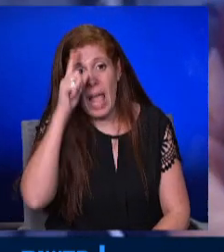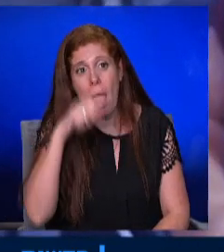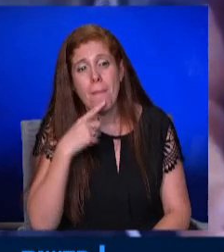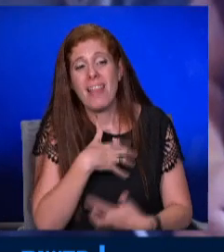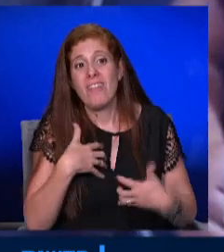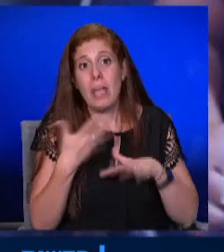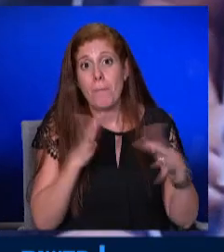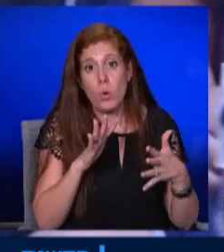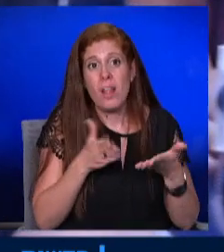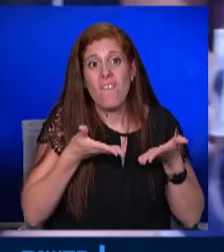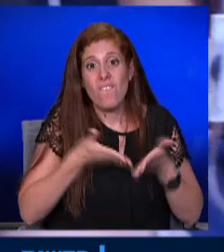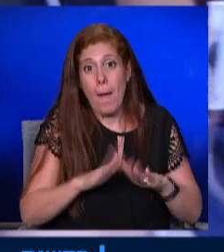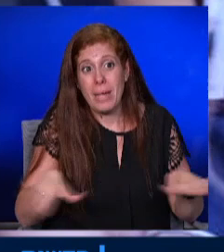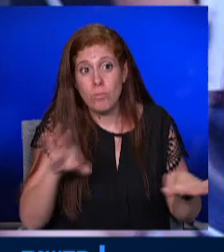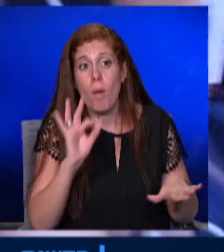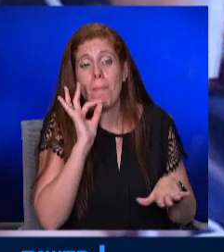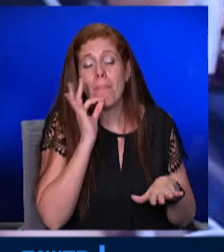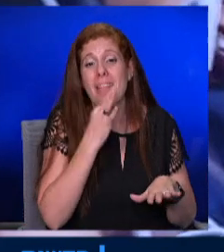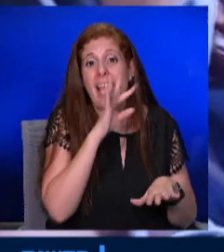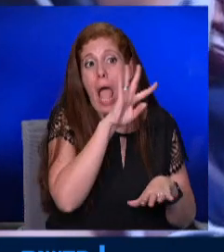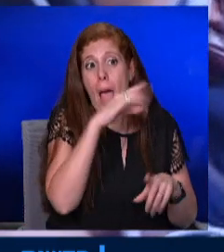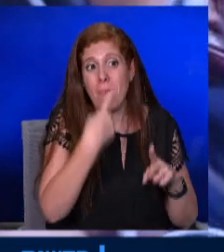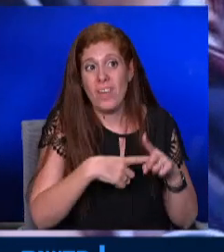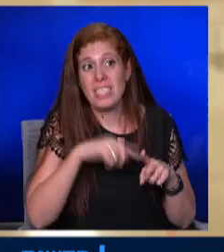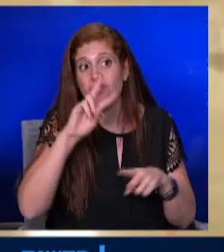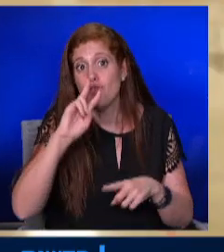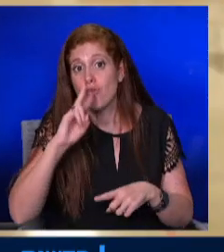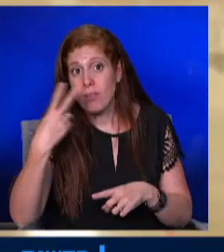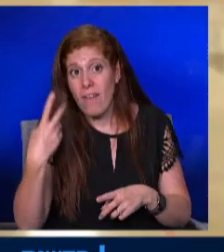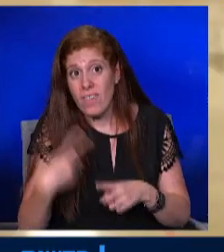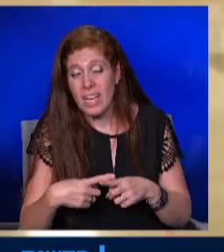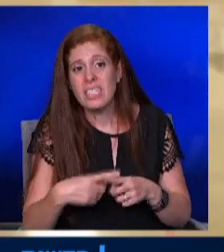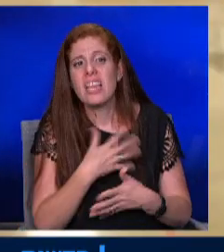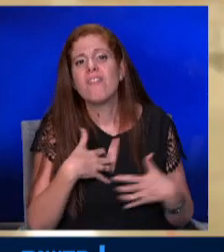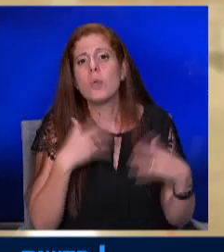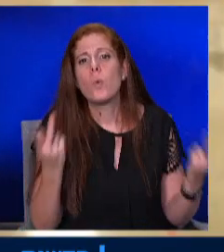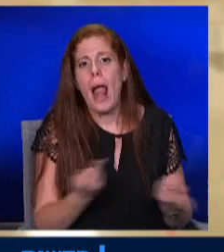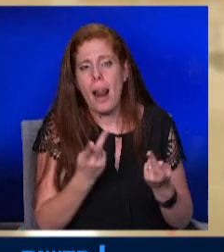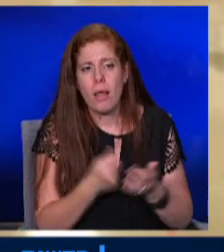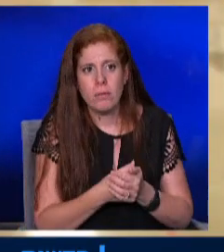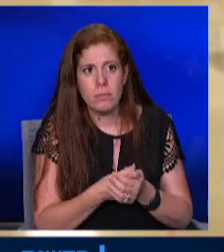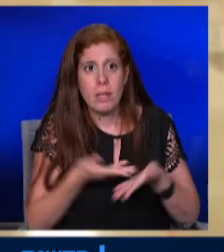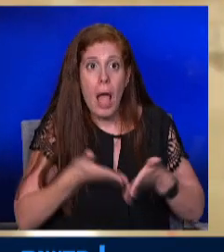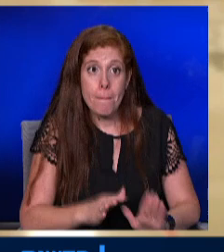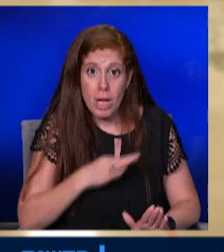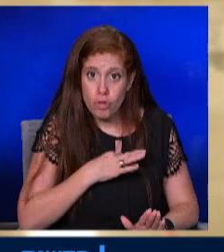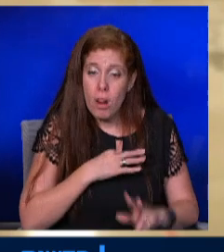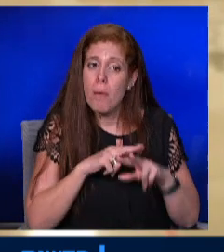בני 4.5 ו-2.5 נפצעו קל. הבן שלי המצב יותר